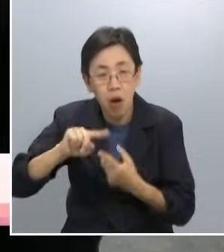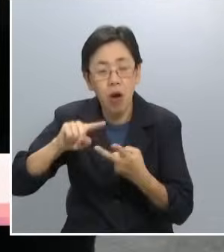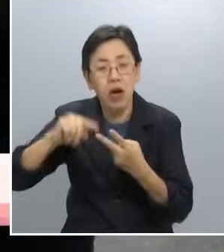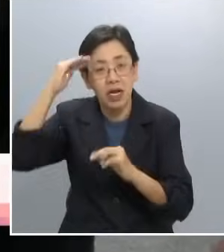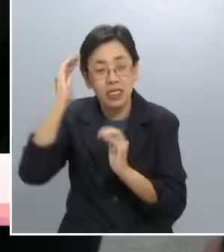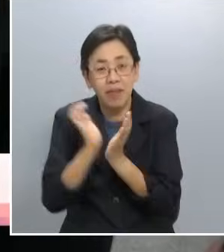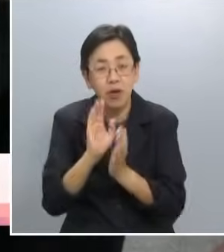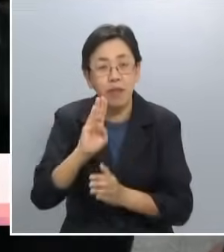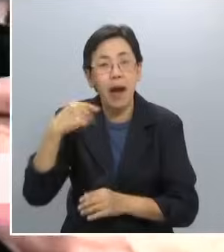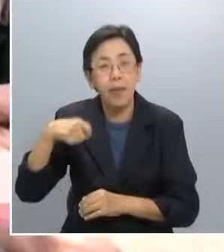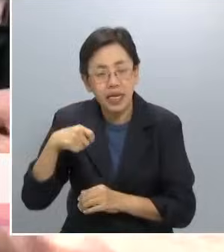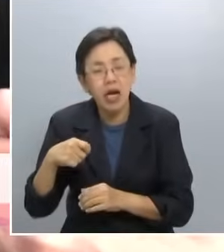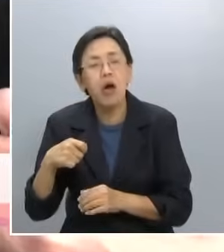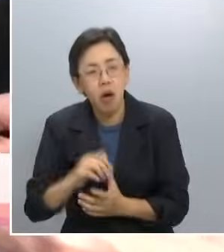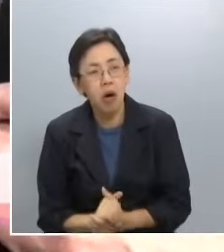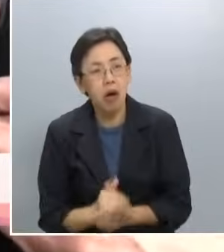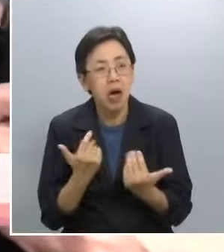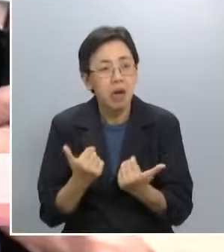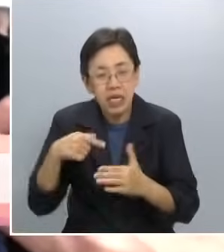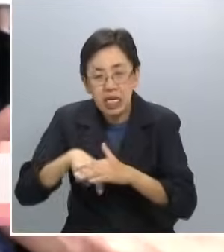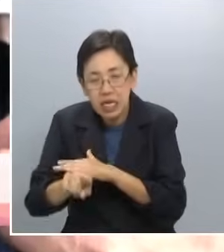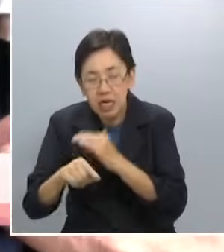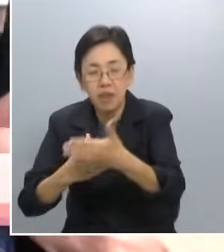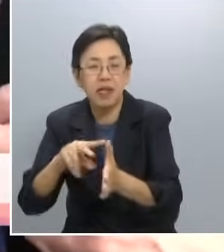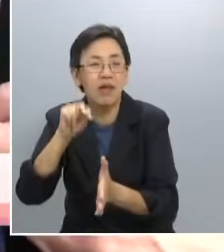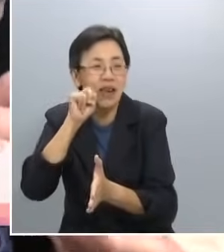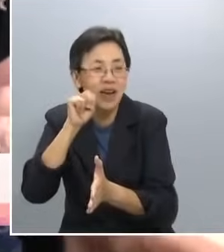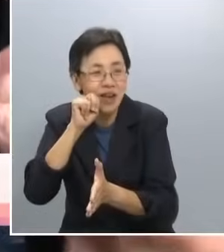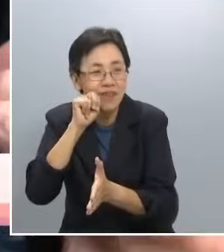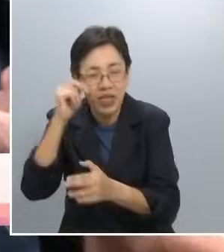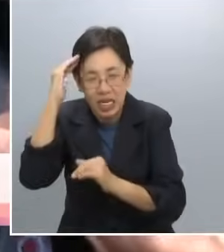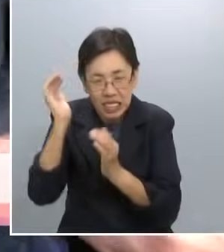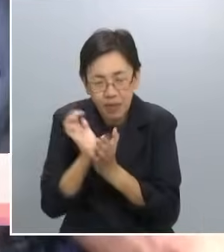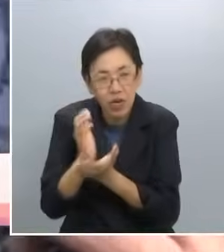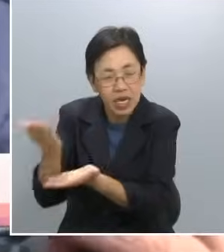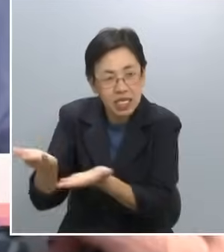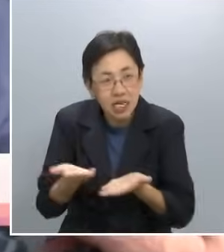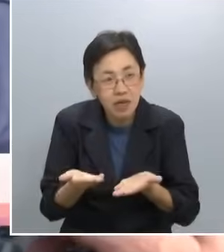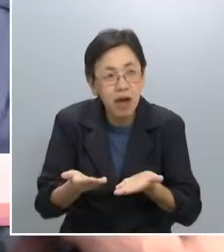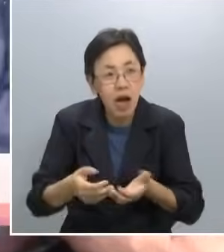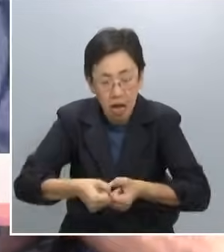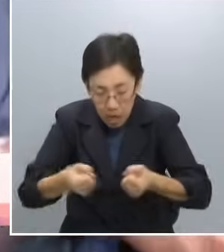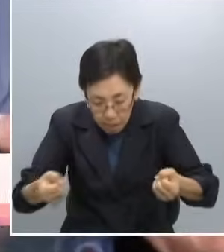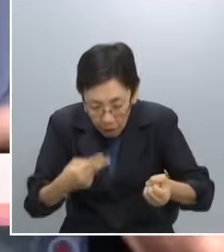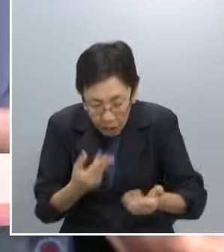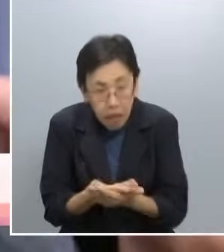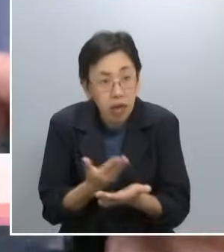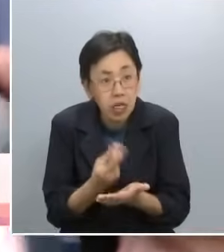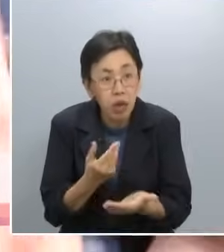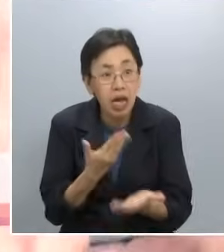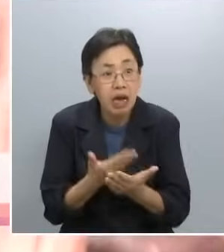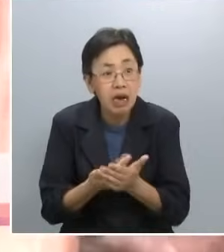จังหวะแรกเนี่ยขอทานชาวจีนคนนี้มีการหนีเข้าไปห้องน้ำในห้างด้วยนะคะที่สุดตำรวจก็ไปเชิญตัวออกมาแล้วแล้วเปิดกระเป๋าเจอเงิน